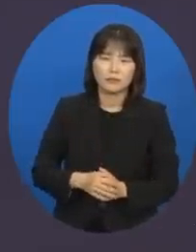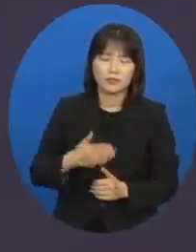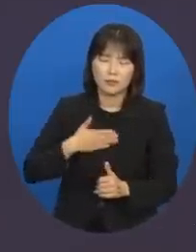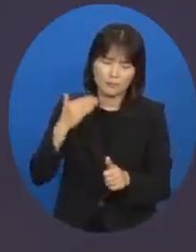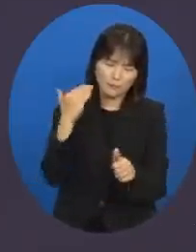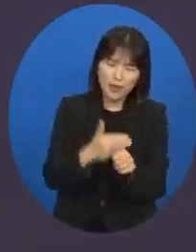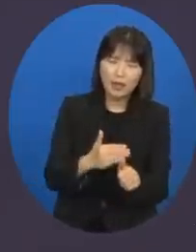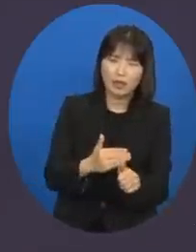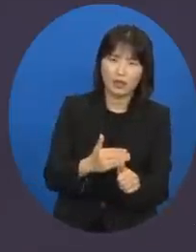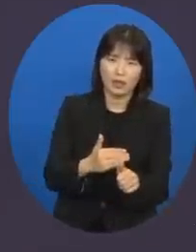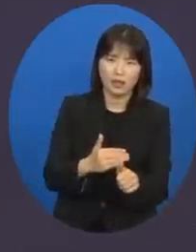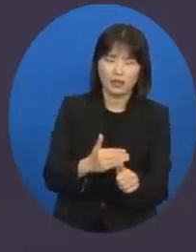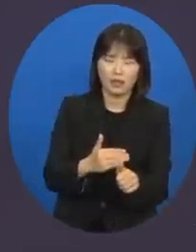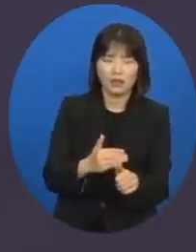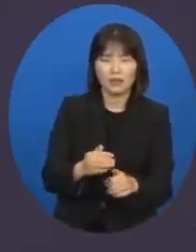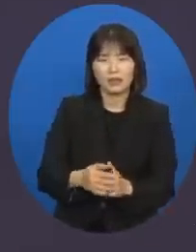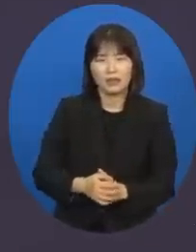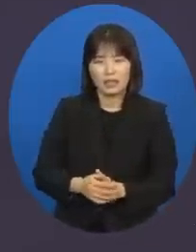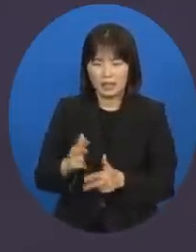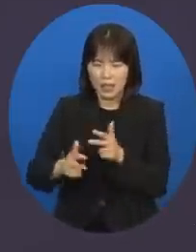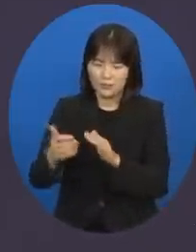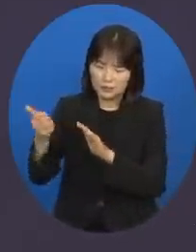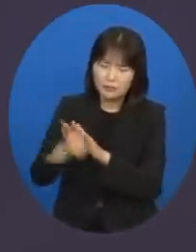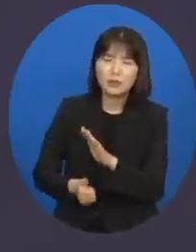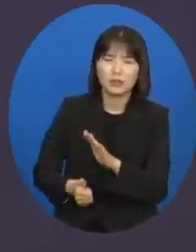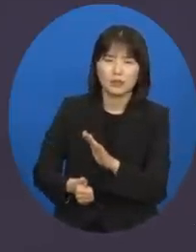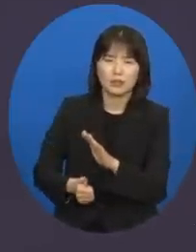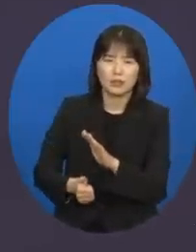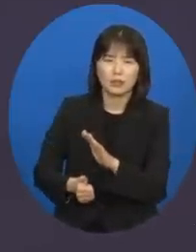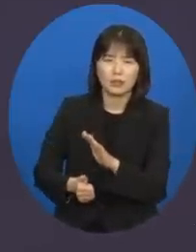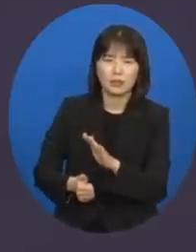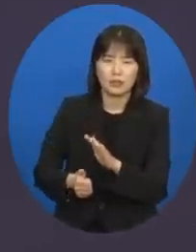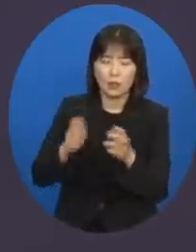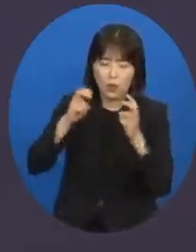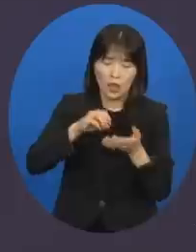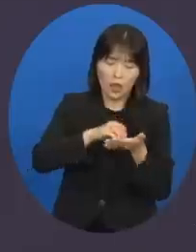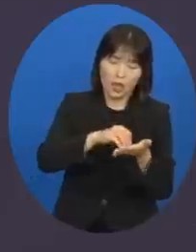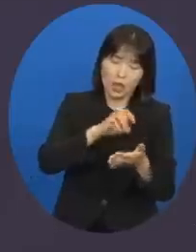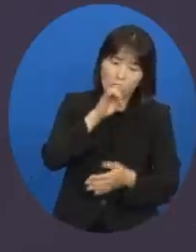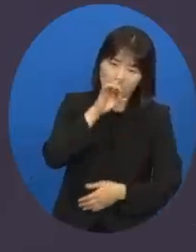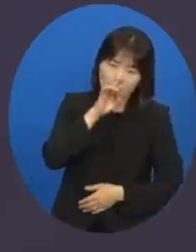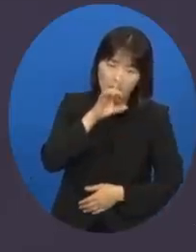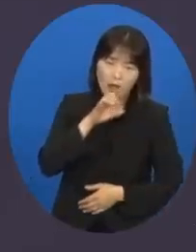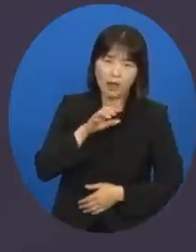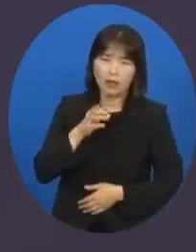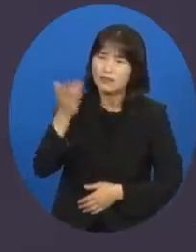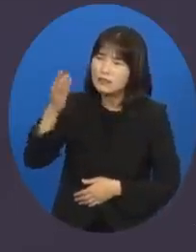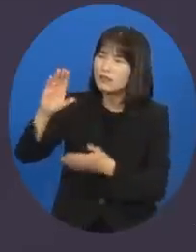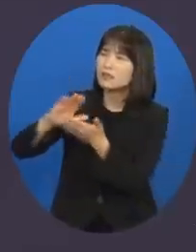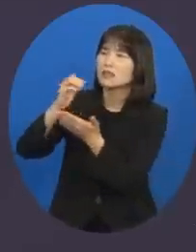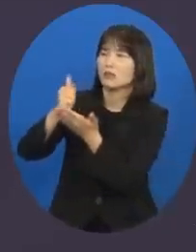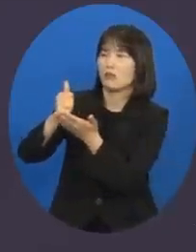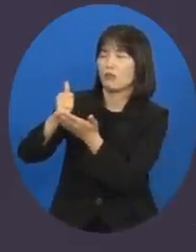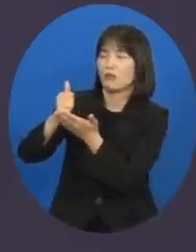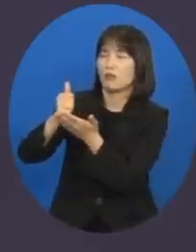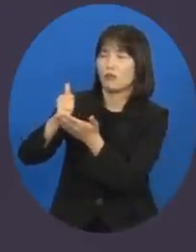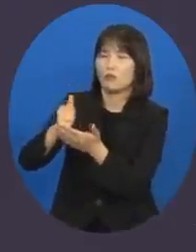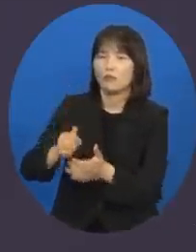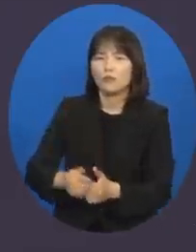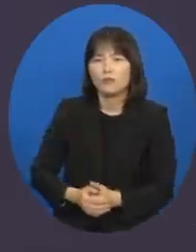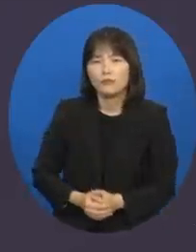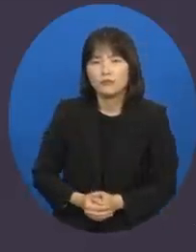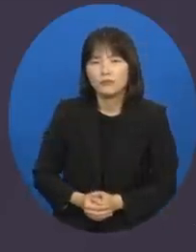해고당했는데요. 저 사업 실패했는데요. 취업이 안 됐는데요. 당신 그리스도 아닙니까?